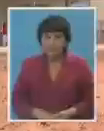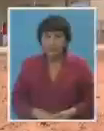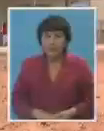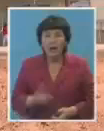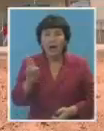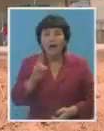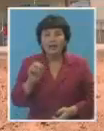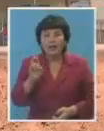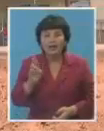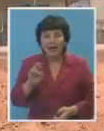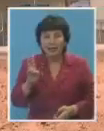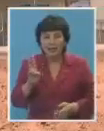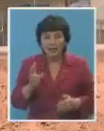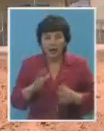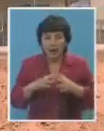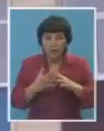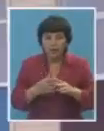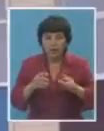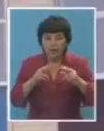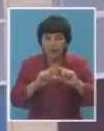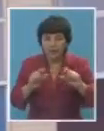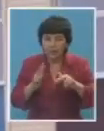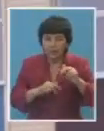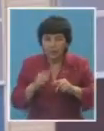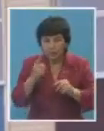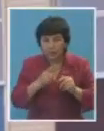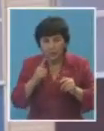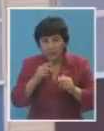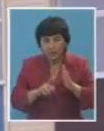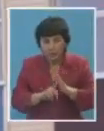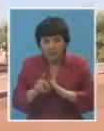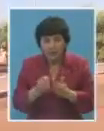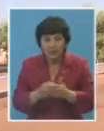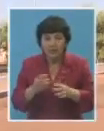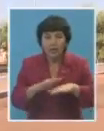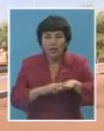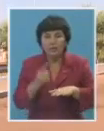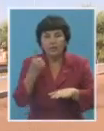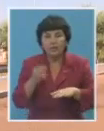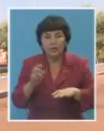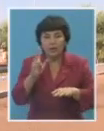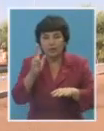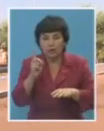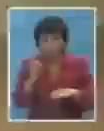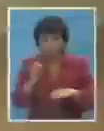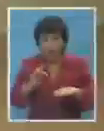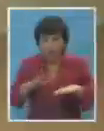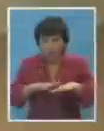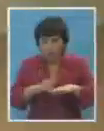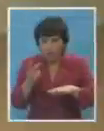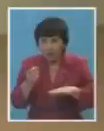Дариян ауылындағы мектеп құрылысы остан тура бір жыл бұрын басталған еді. Білім ұясының құрылысына қазынадан 1 миллиард 100 миллион теңге